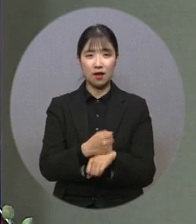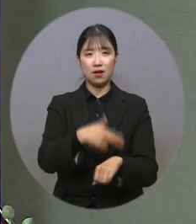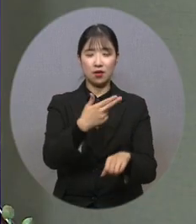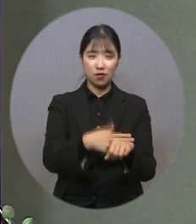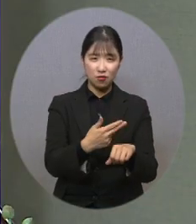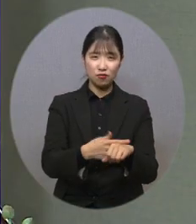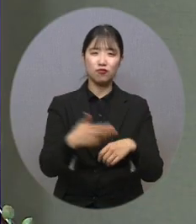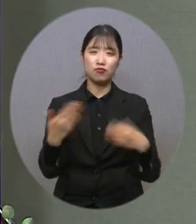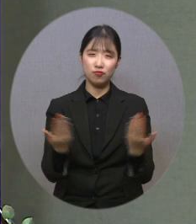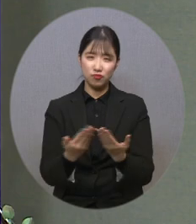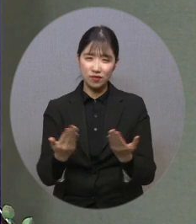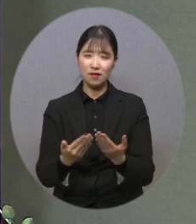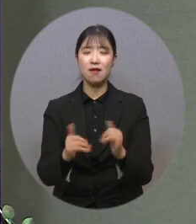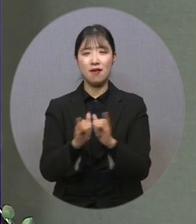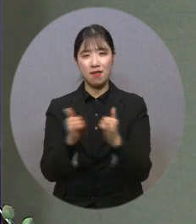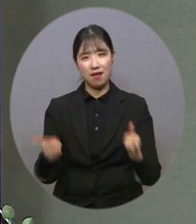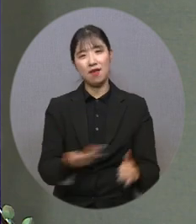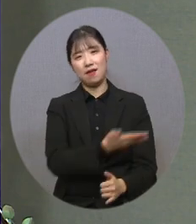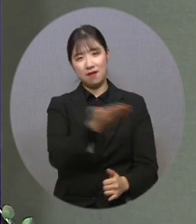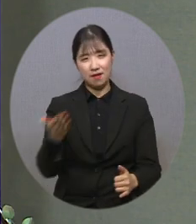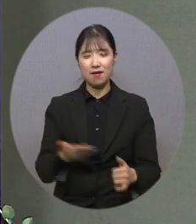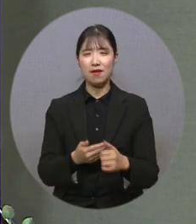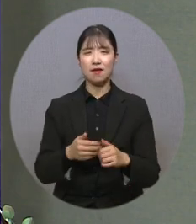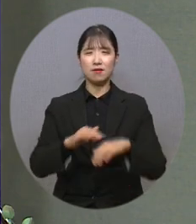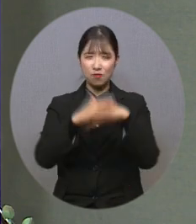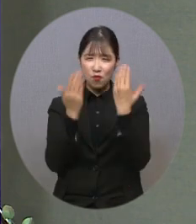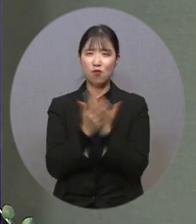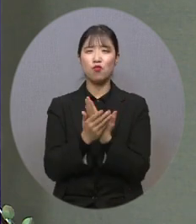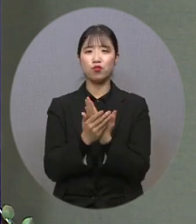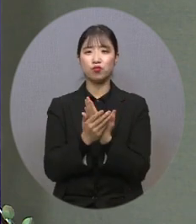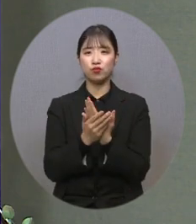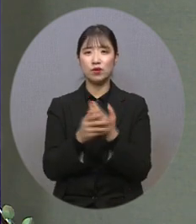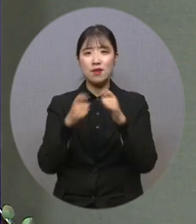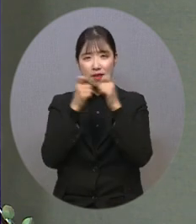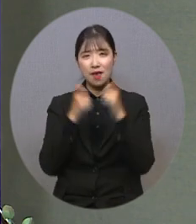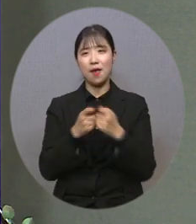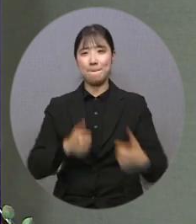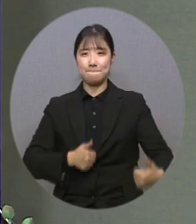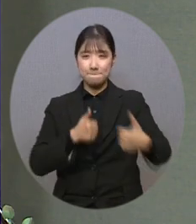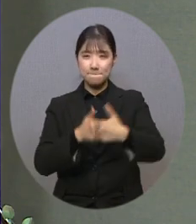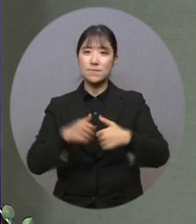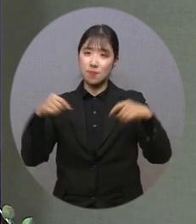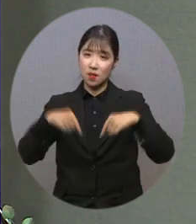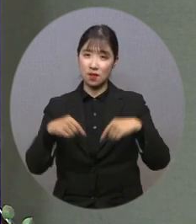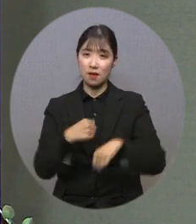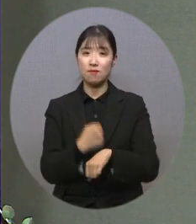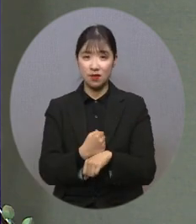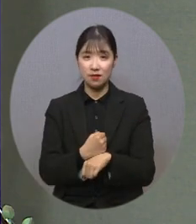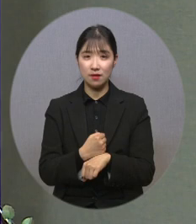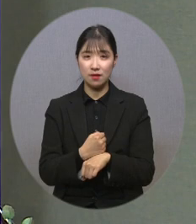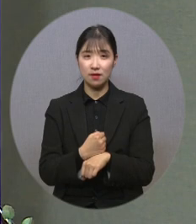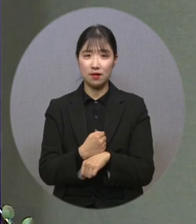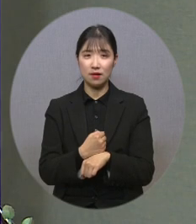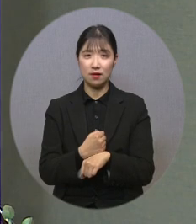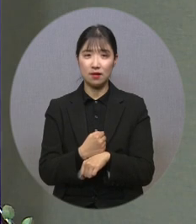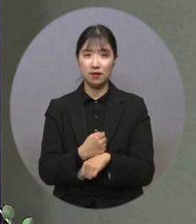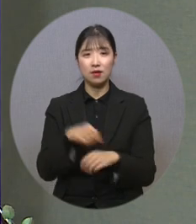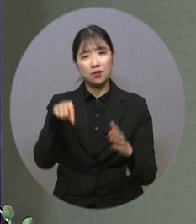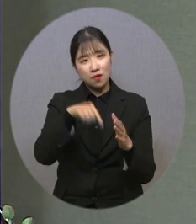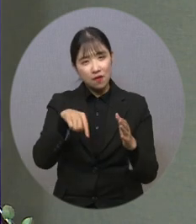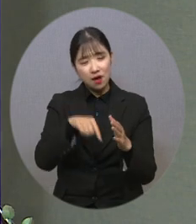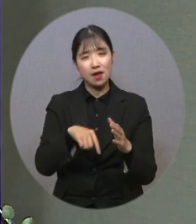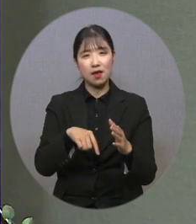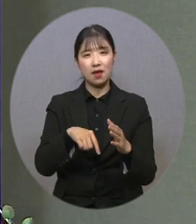교수 교직원 뭐 구성원들을 전부 개별 면담을 해서 네. 네. 개별 면담